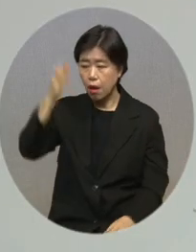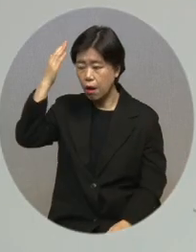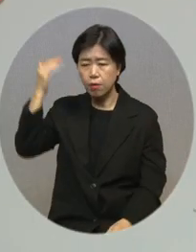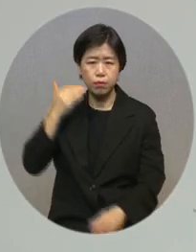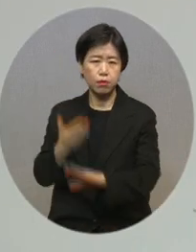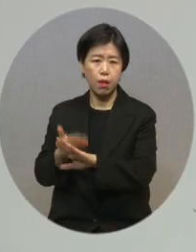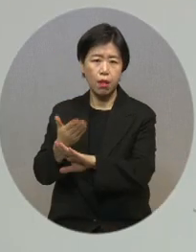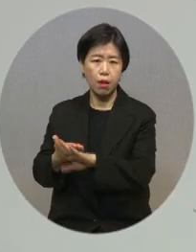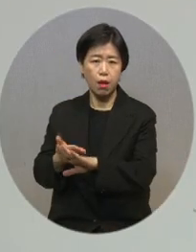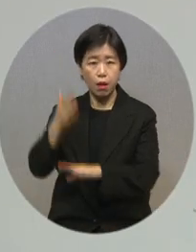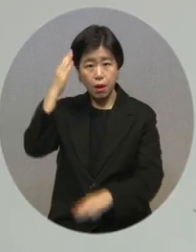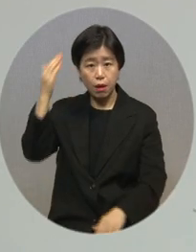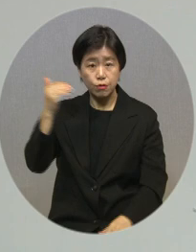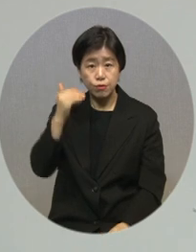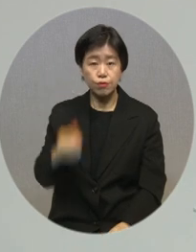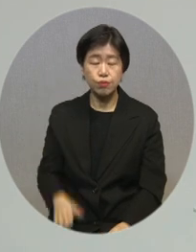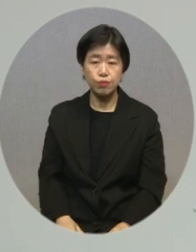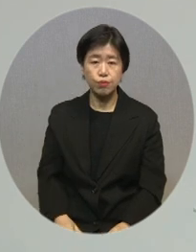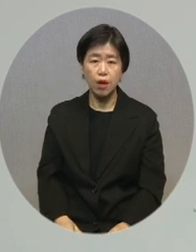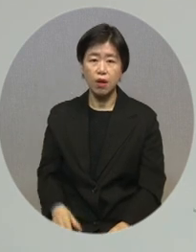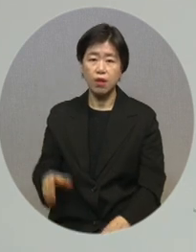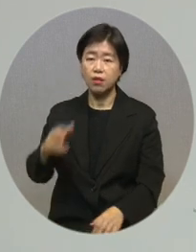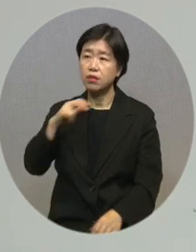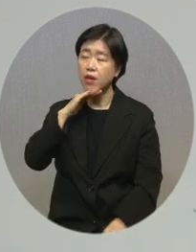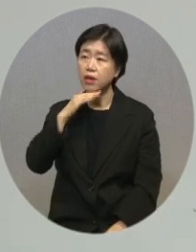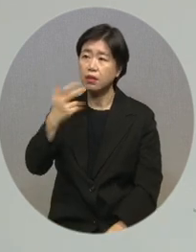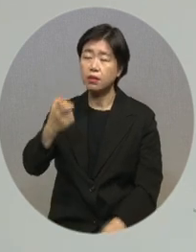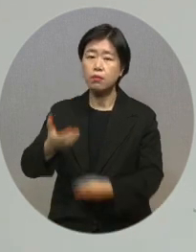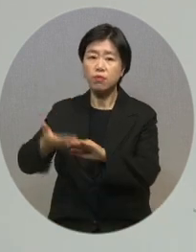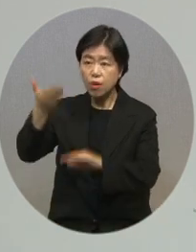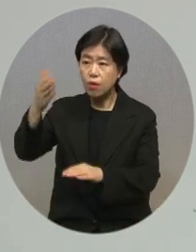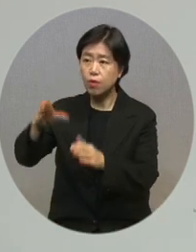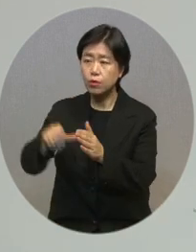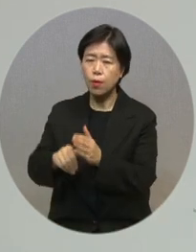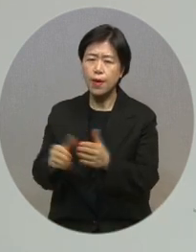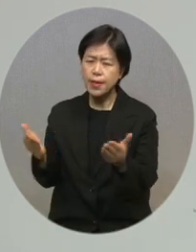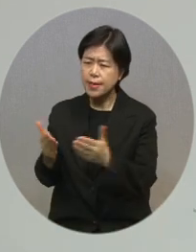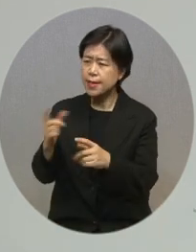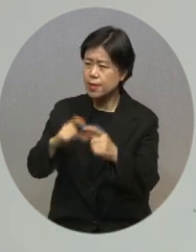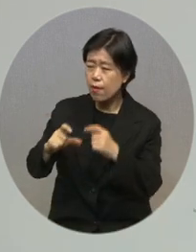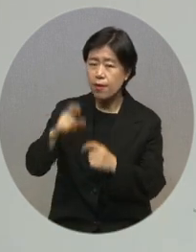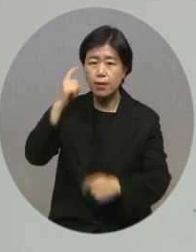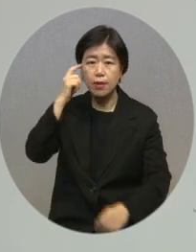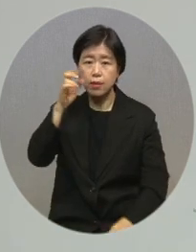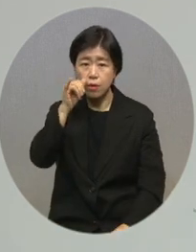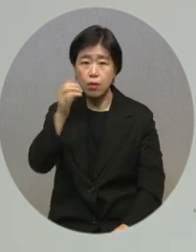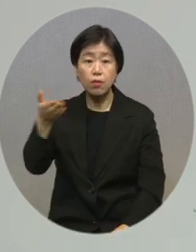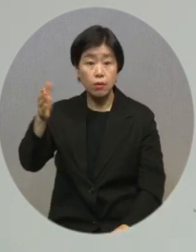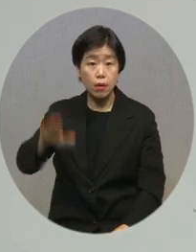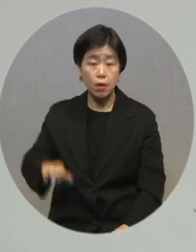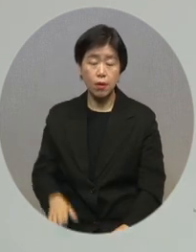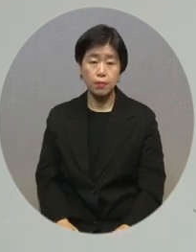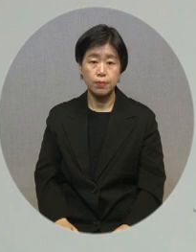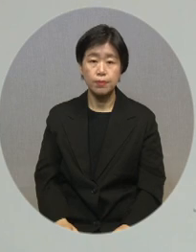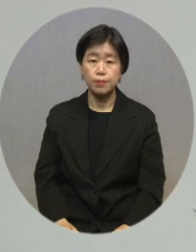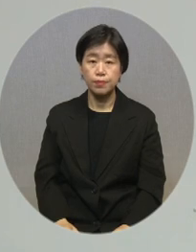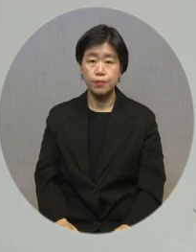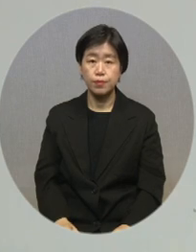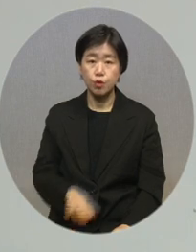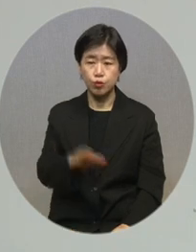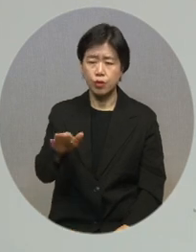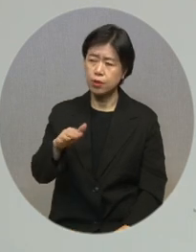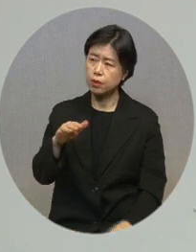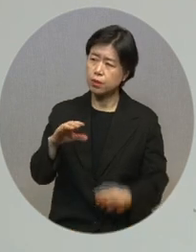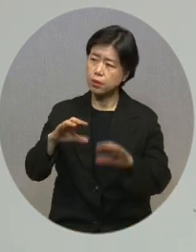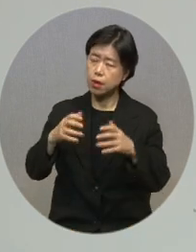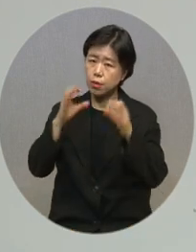55세부터 64세까지의 고용률을 보면은 네. OECD 평균보다 낮습니다. 그거는 그 우리나라가 이제 한